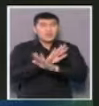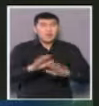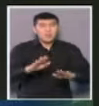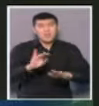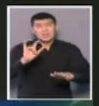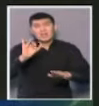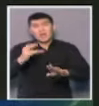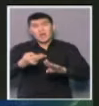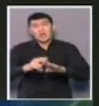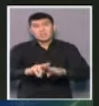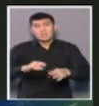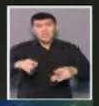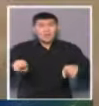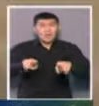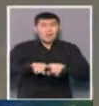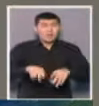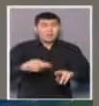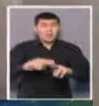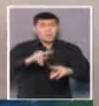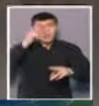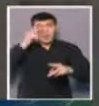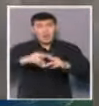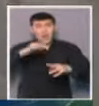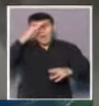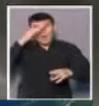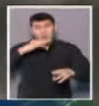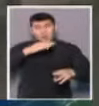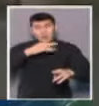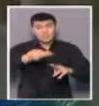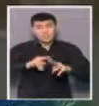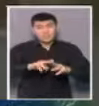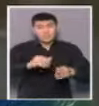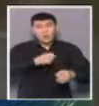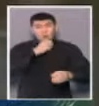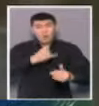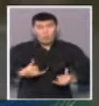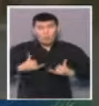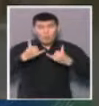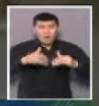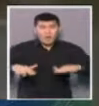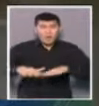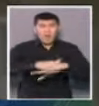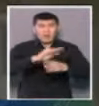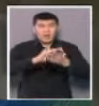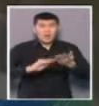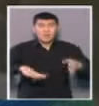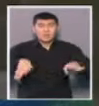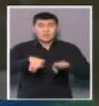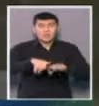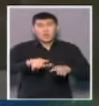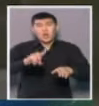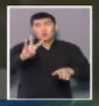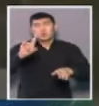Ілияс Жансүгіровтің аталас інісі. Әкесі Иманғали Ақсақал елге қадірлі халық ақыны болған еді.